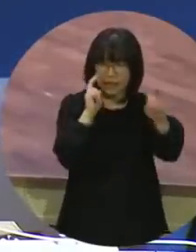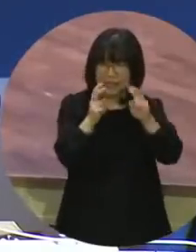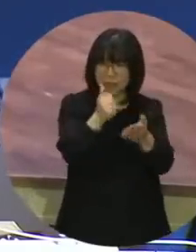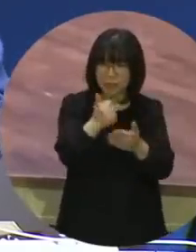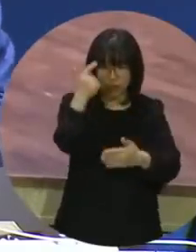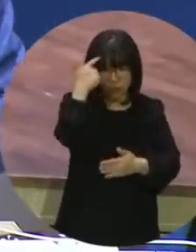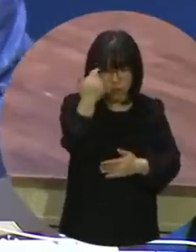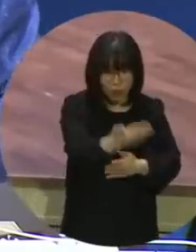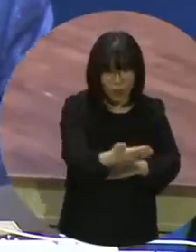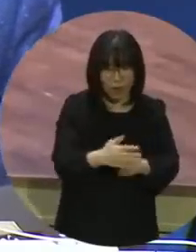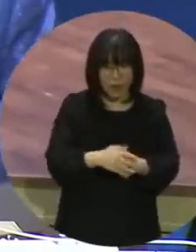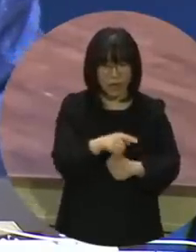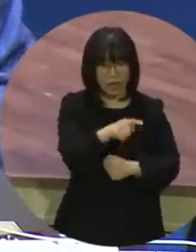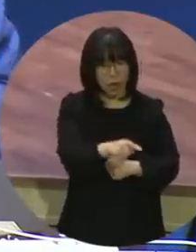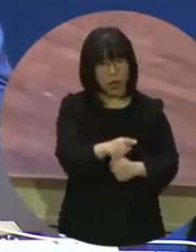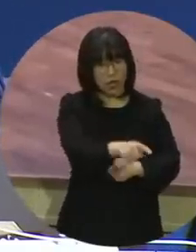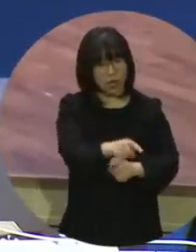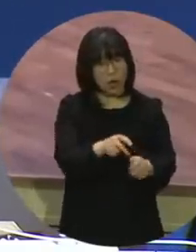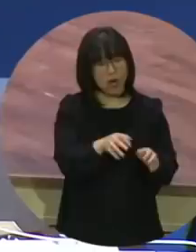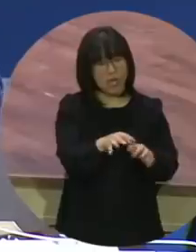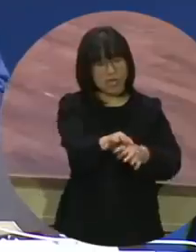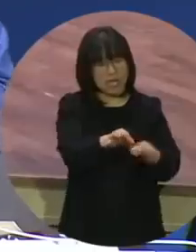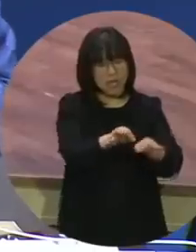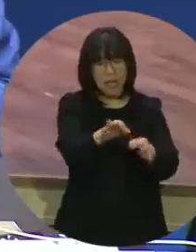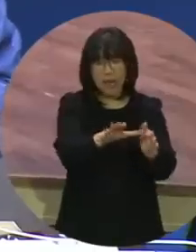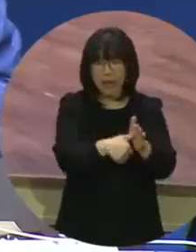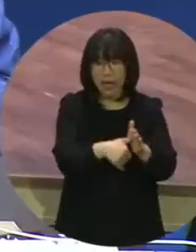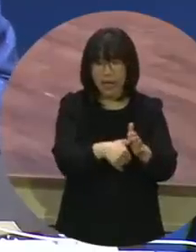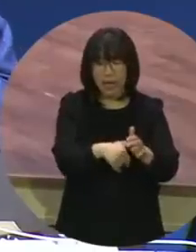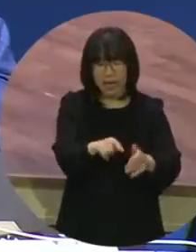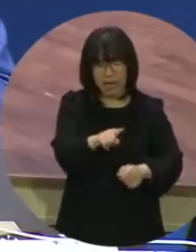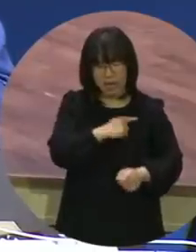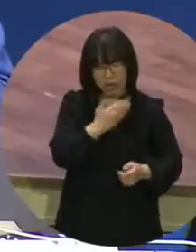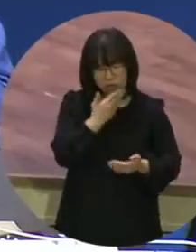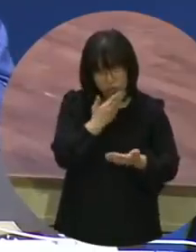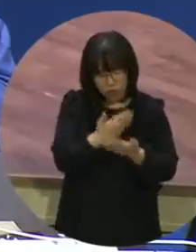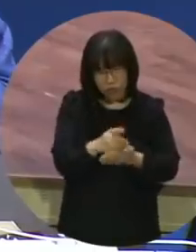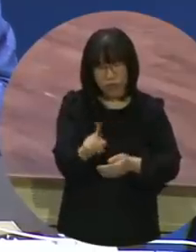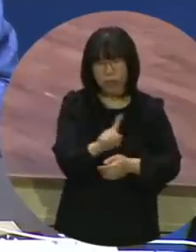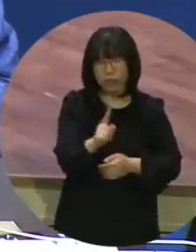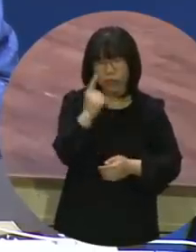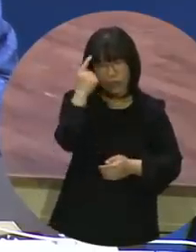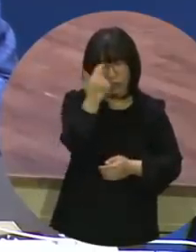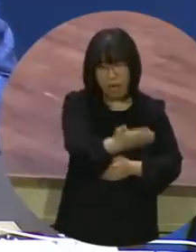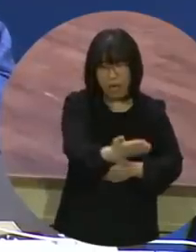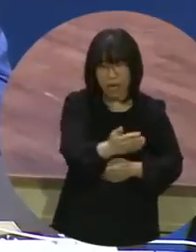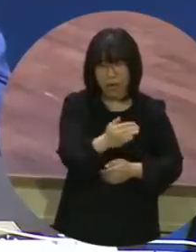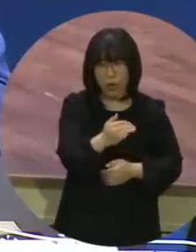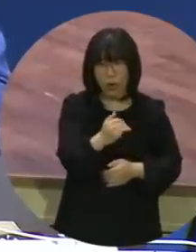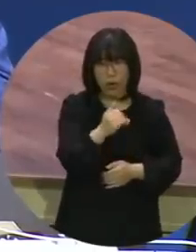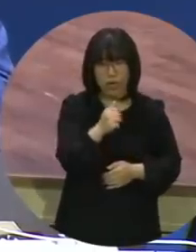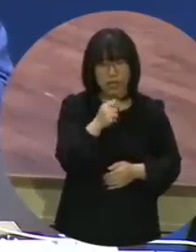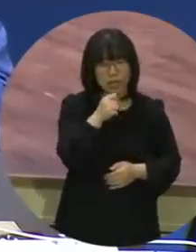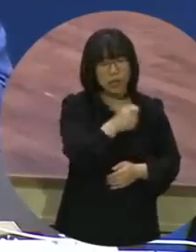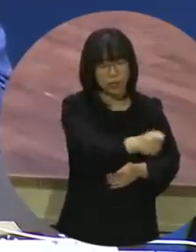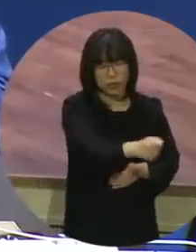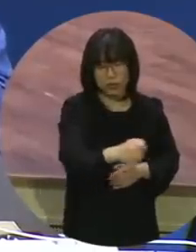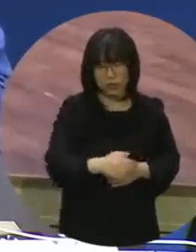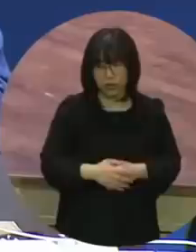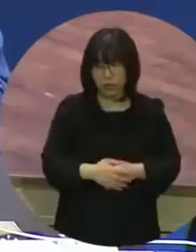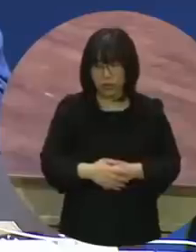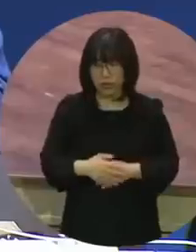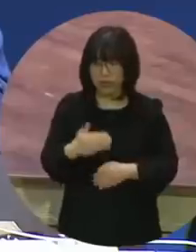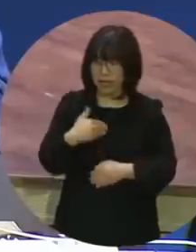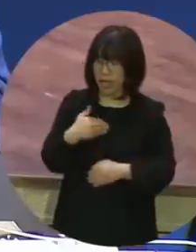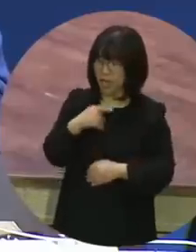이 사업을 하면서 가장 의미 있는 그러한 것이 뭡니까? 물으니까